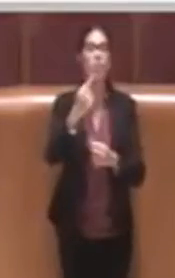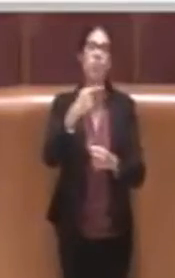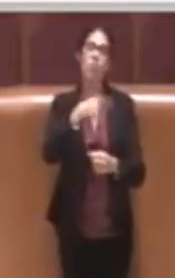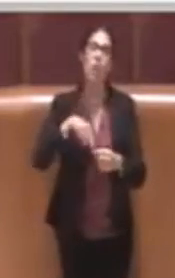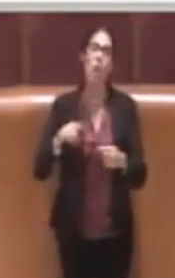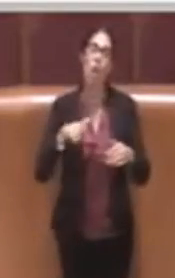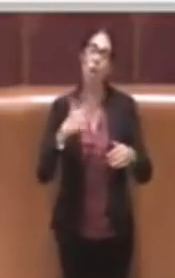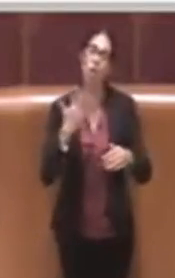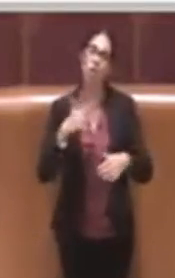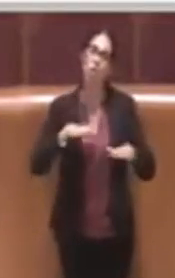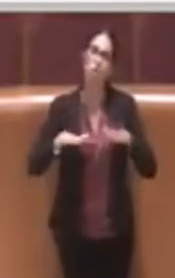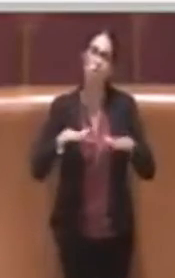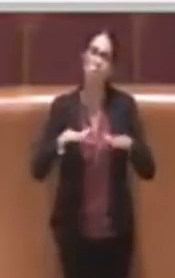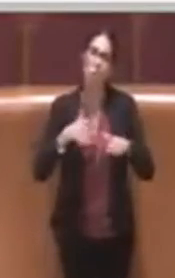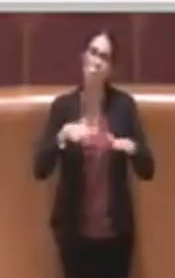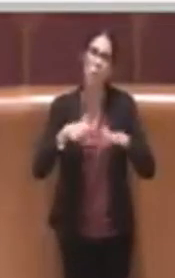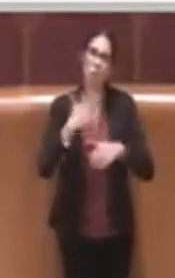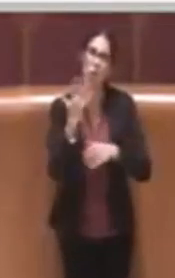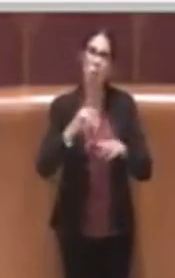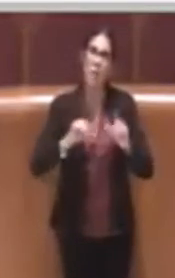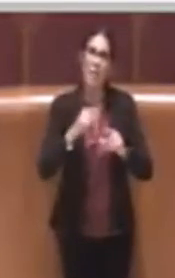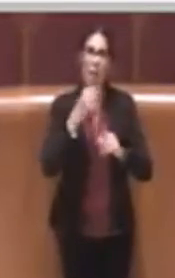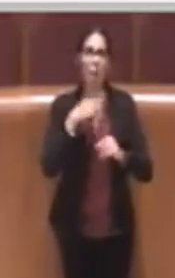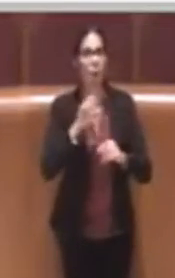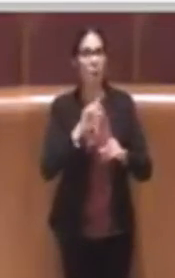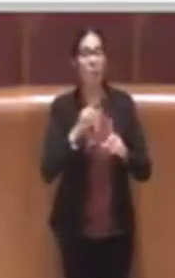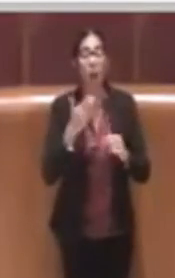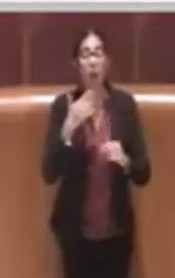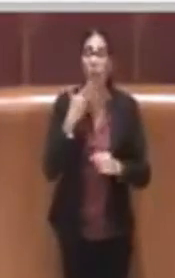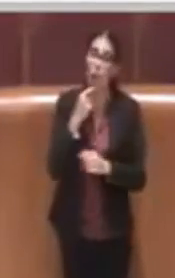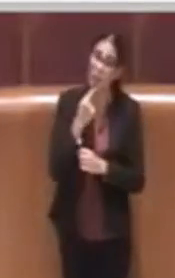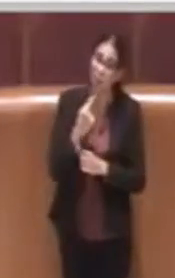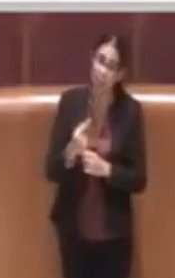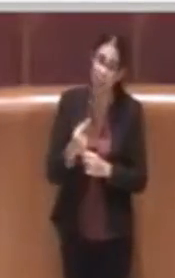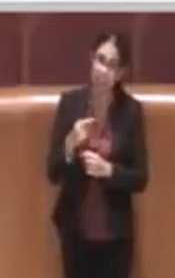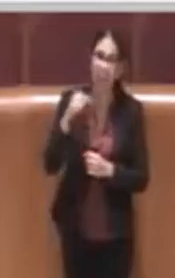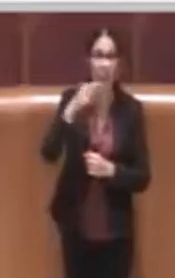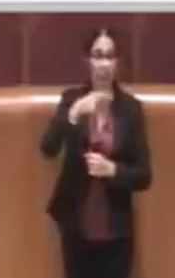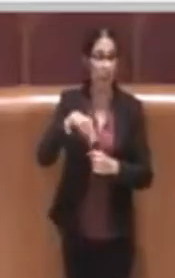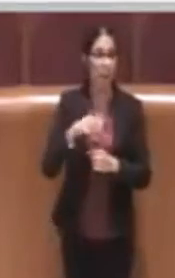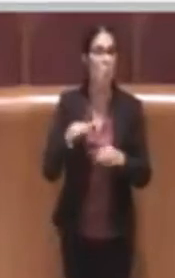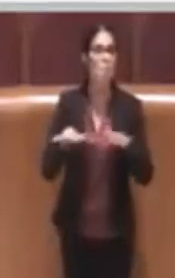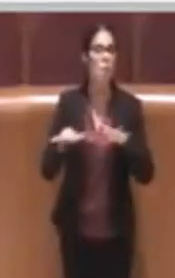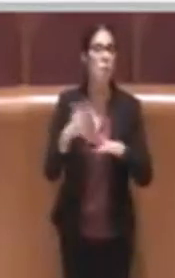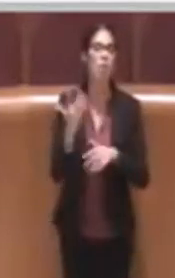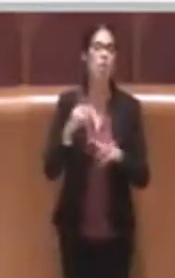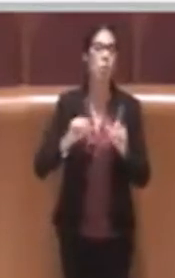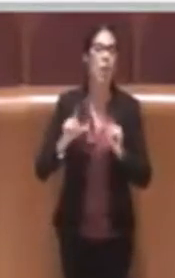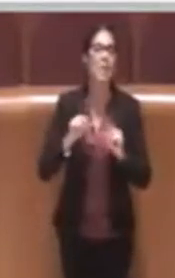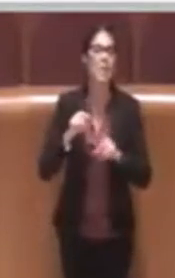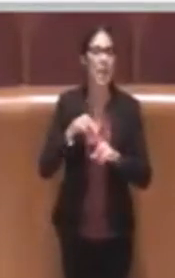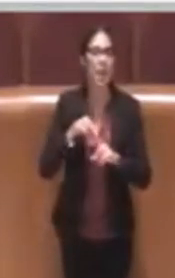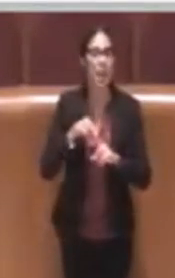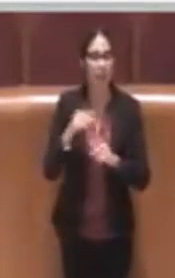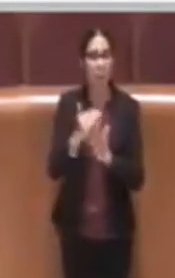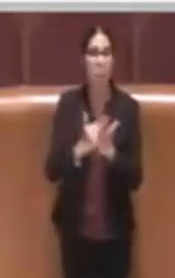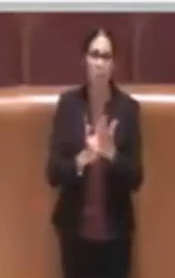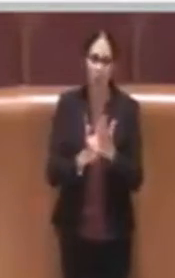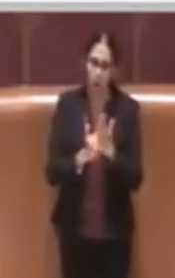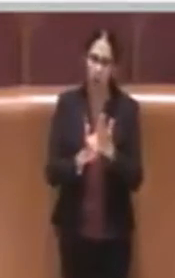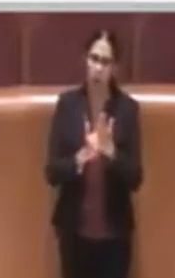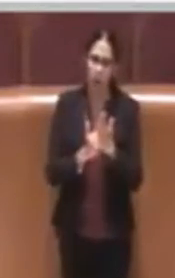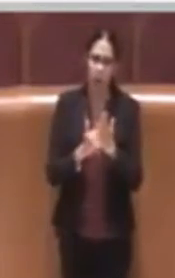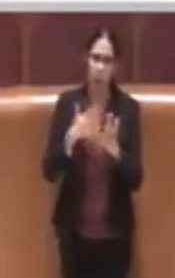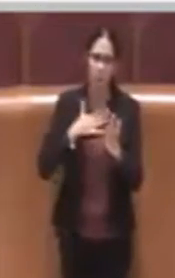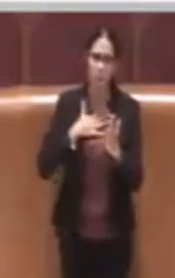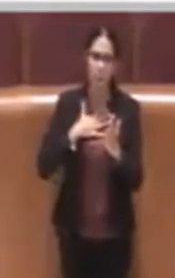di questa vicenda che questa consigliatura, il Movimento 5 Stelle, ha nel suo programma ovviamente